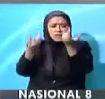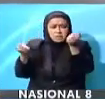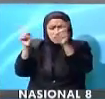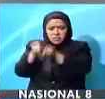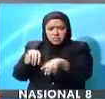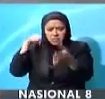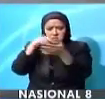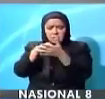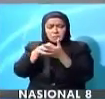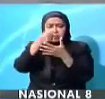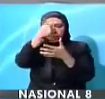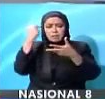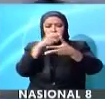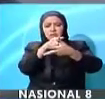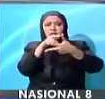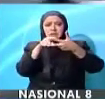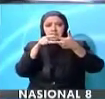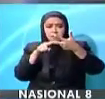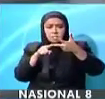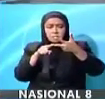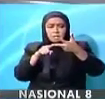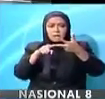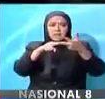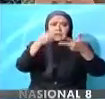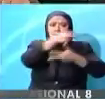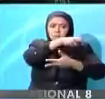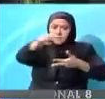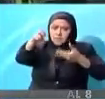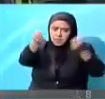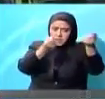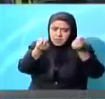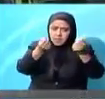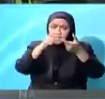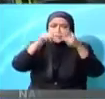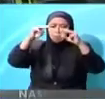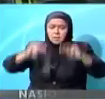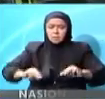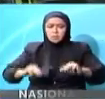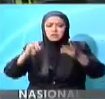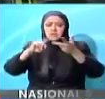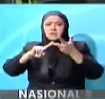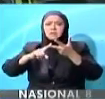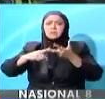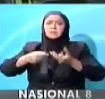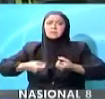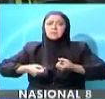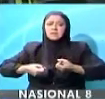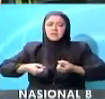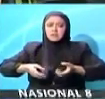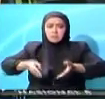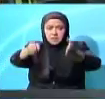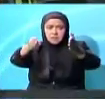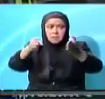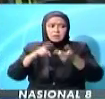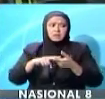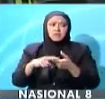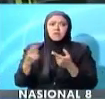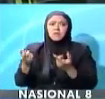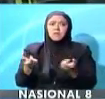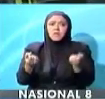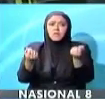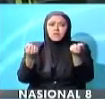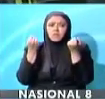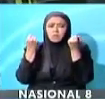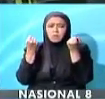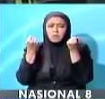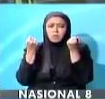faktor, iaitu kenderaan, manusia dan jalan. Dia bawa laju, lepas tu mengantuk,